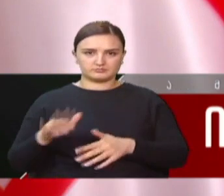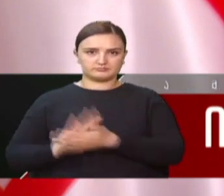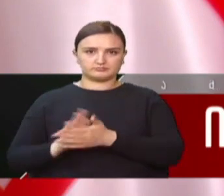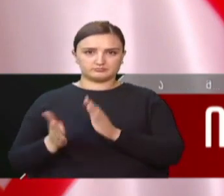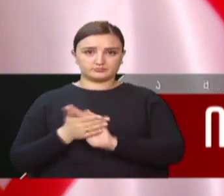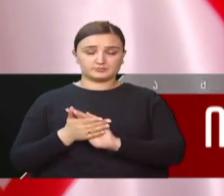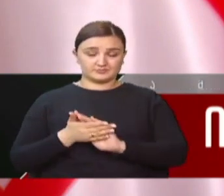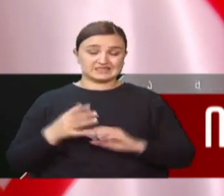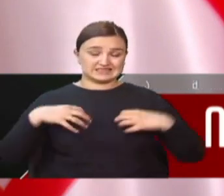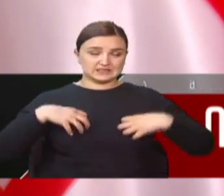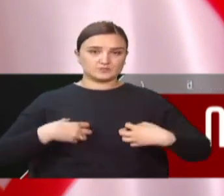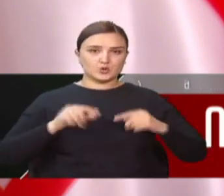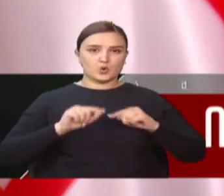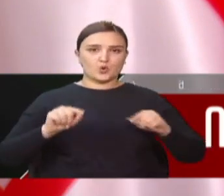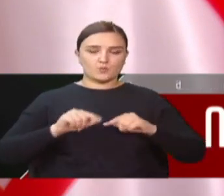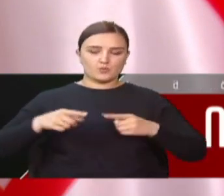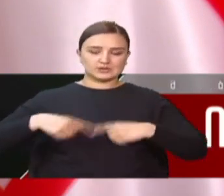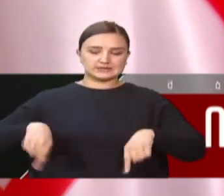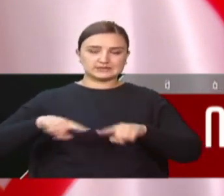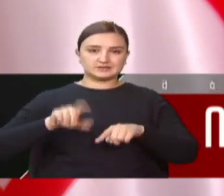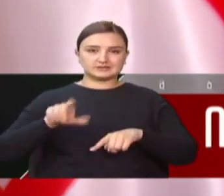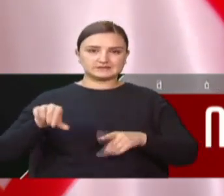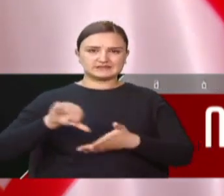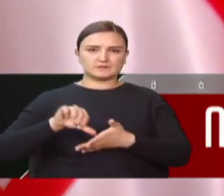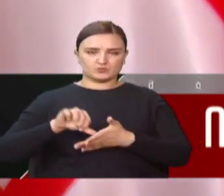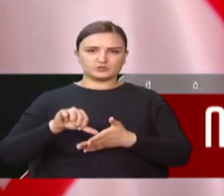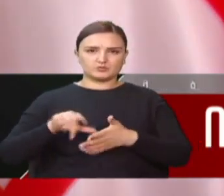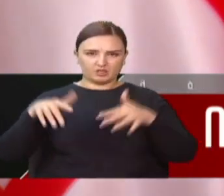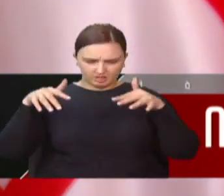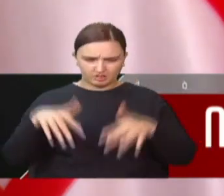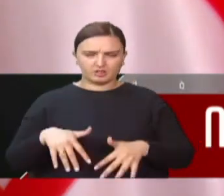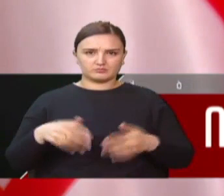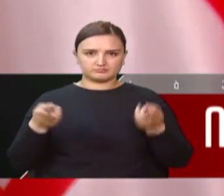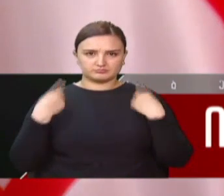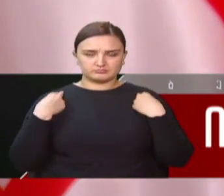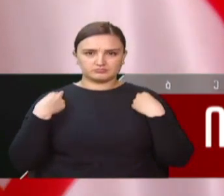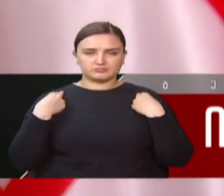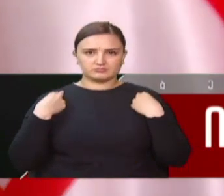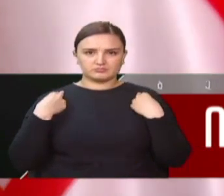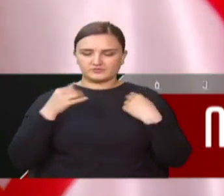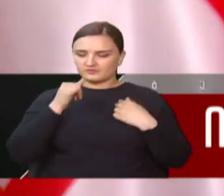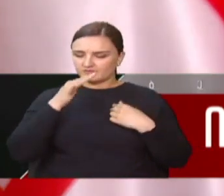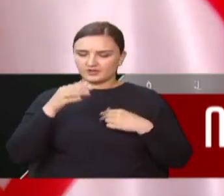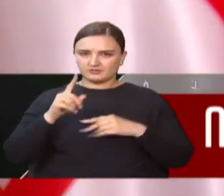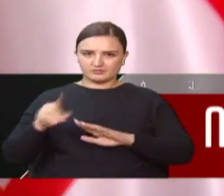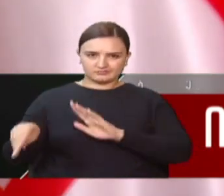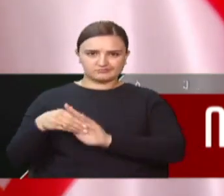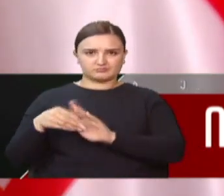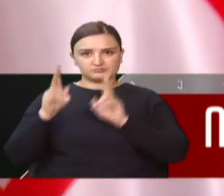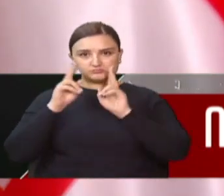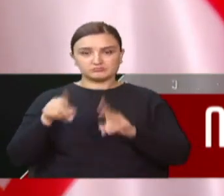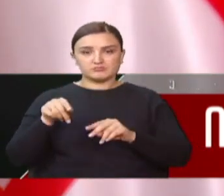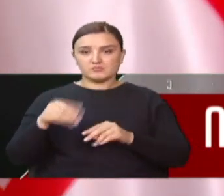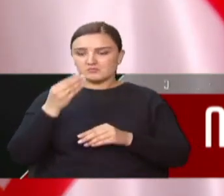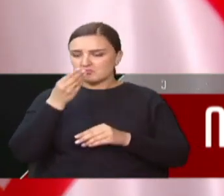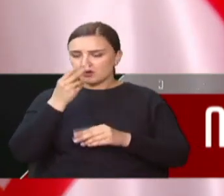samtsukharot opozitsiis ramdenime tsarmomadgeneli gaiqida და დახურულ კარს მიღმა მალულად,